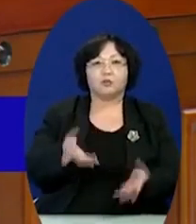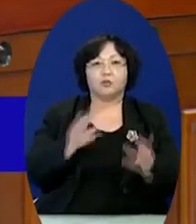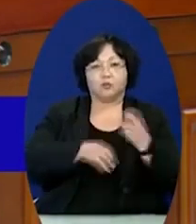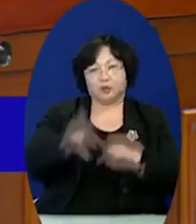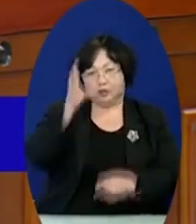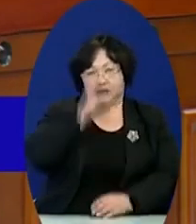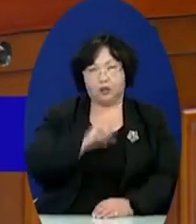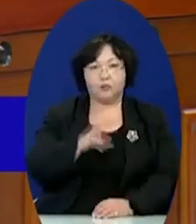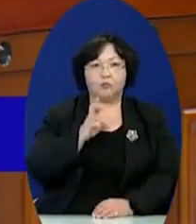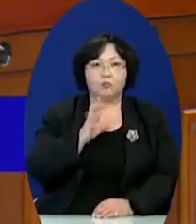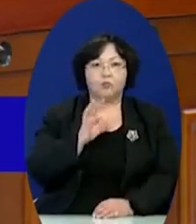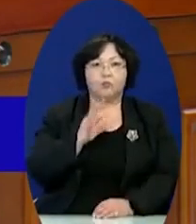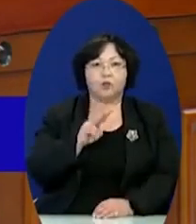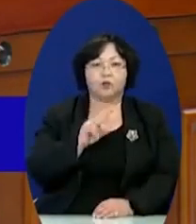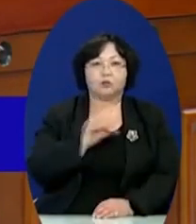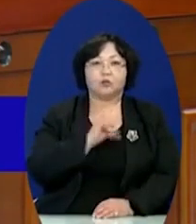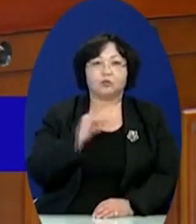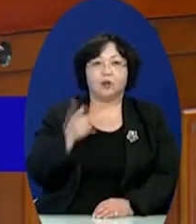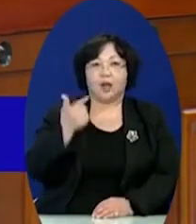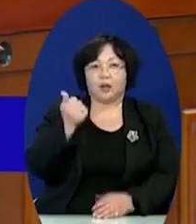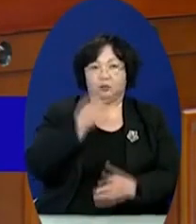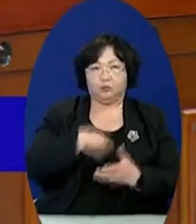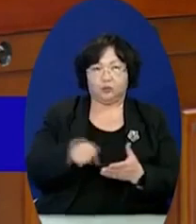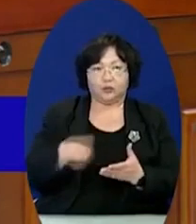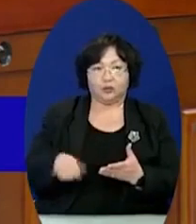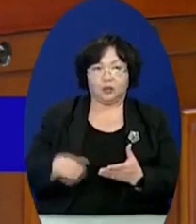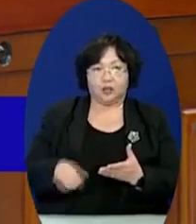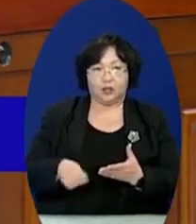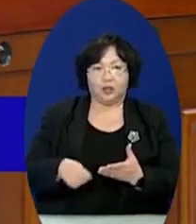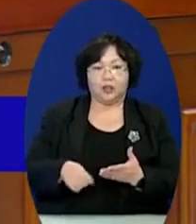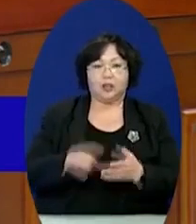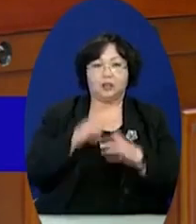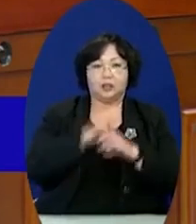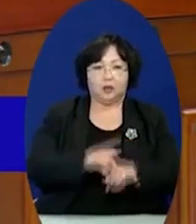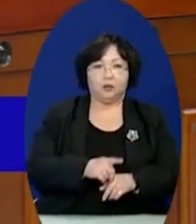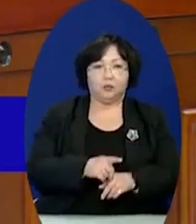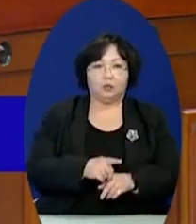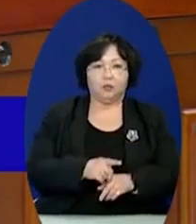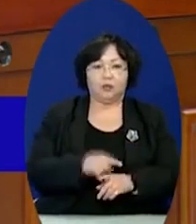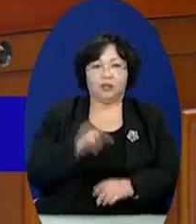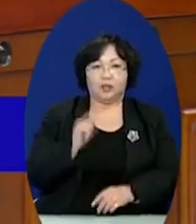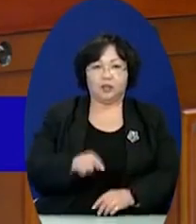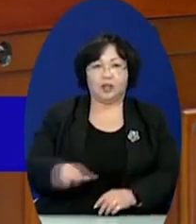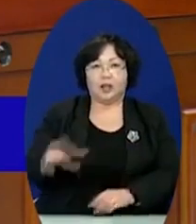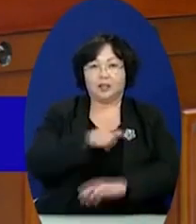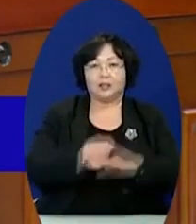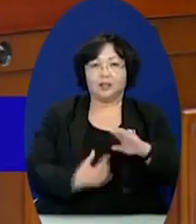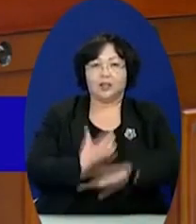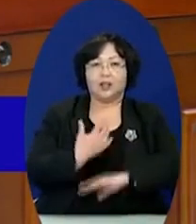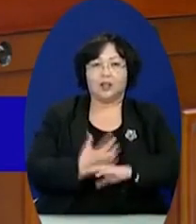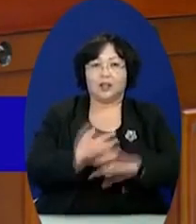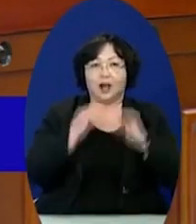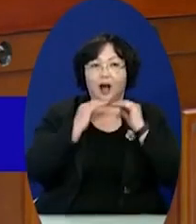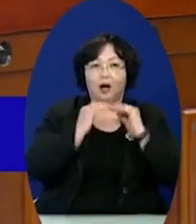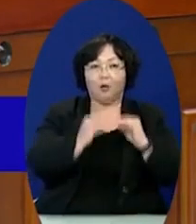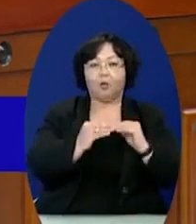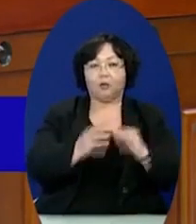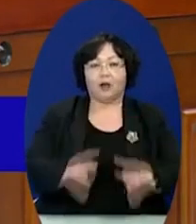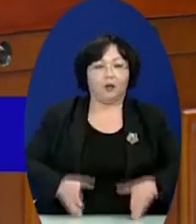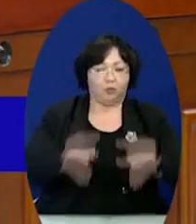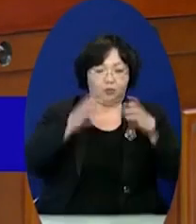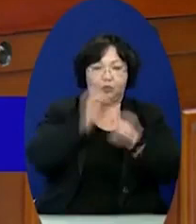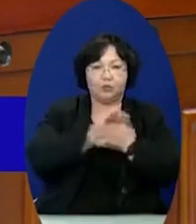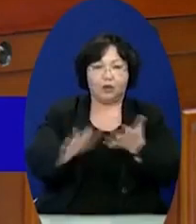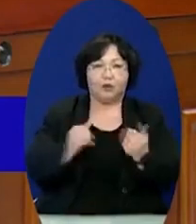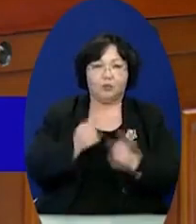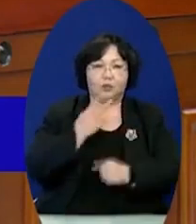болорчлууны гарын үсгтээ бичгээр энэ гадар тариад ингээ агуулах худалдаа авах ажиллагаатай холбоотой